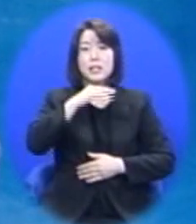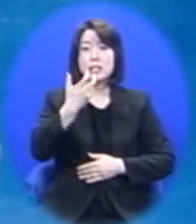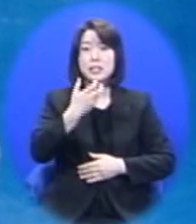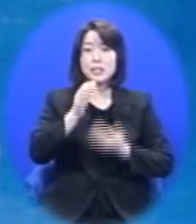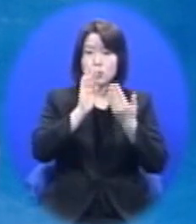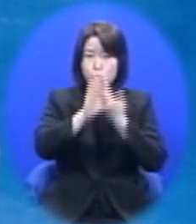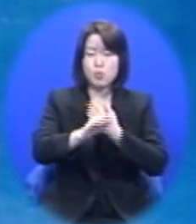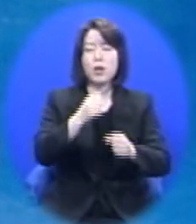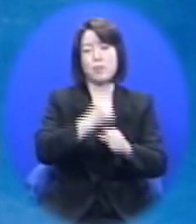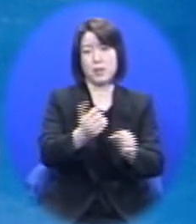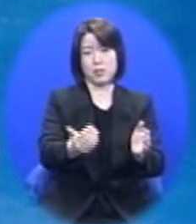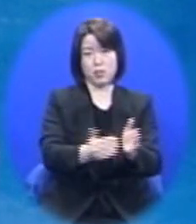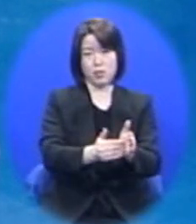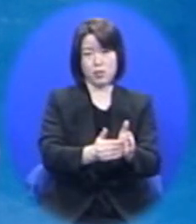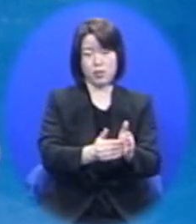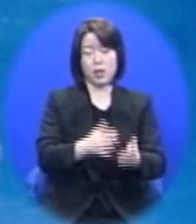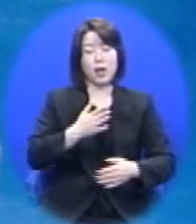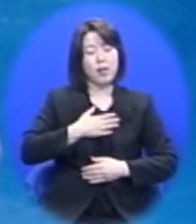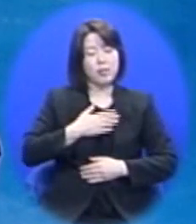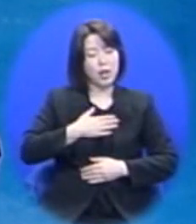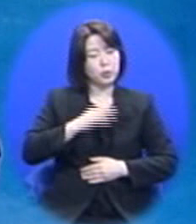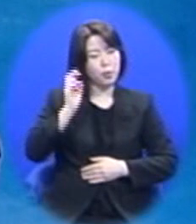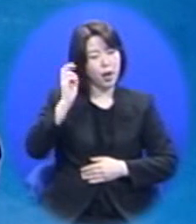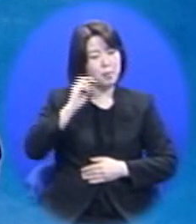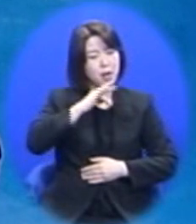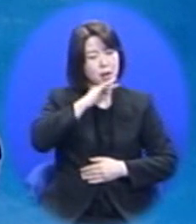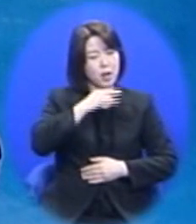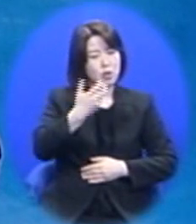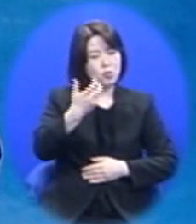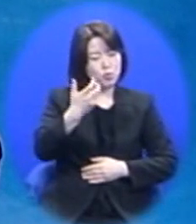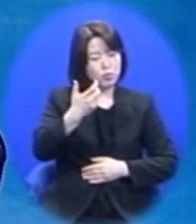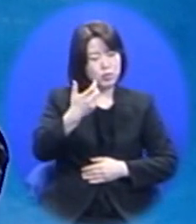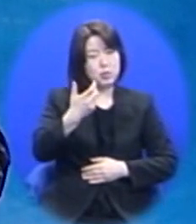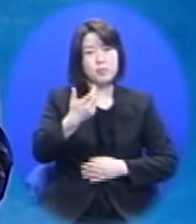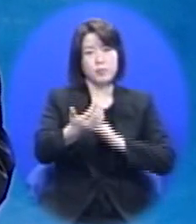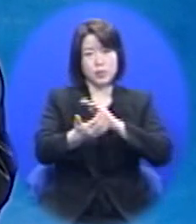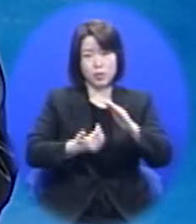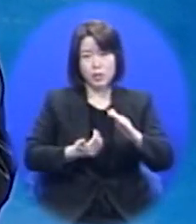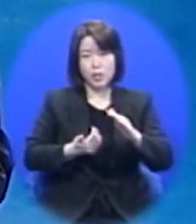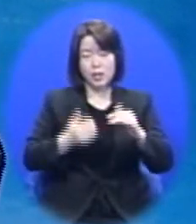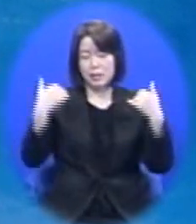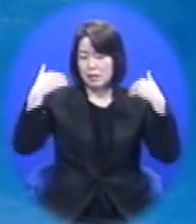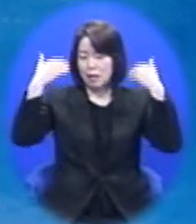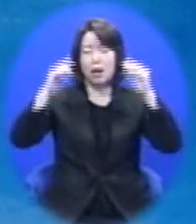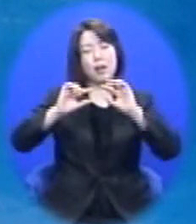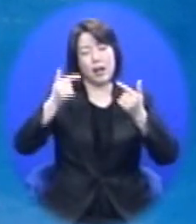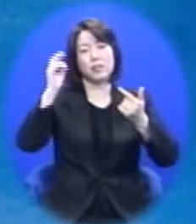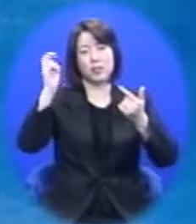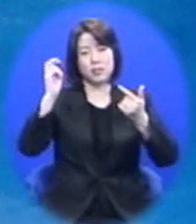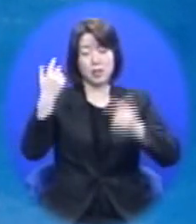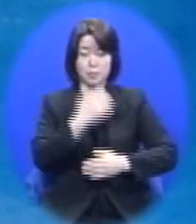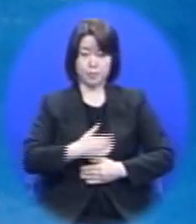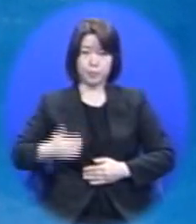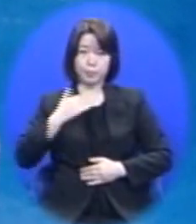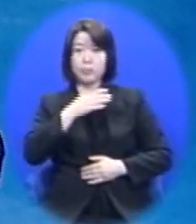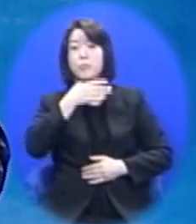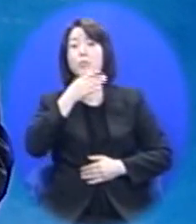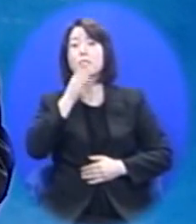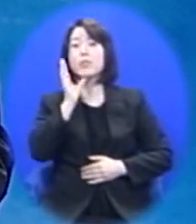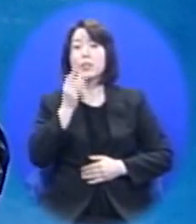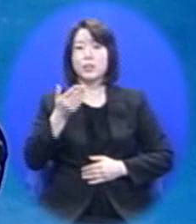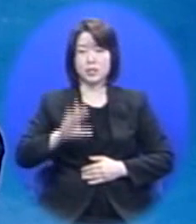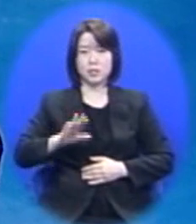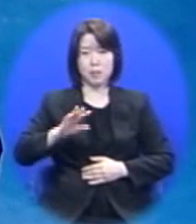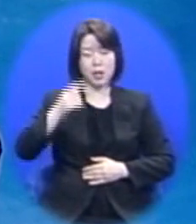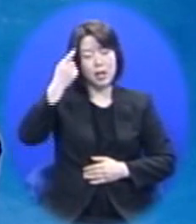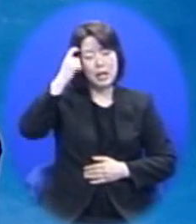돌이켜보면 나 역시 60까지는 철이 안 들었던 것 같다. 신체는 늙지만 지적으로 성장하는 동안 정신은